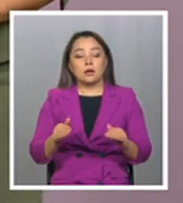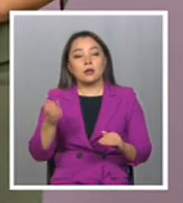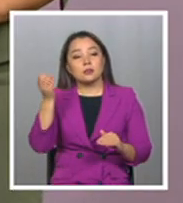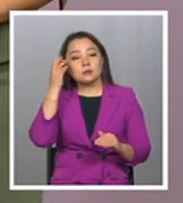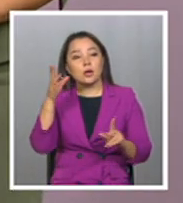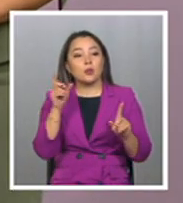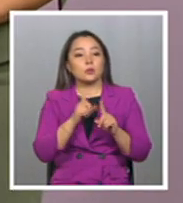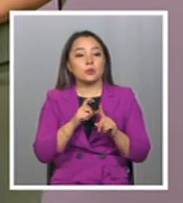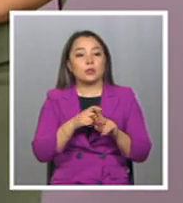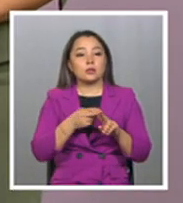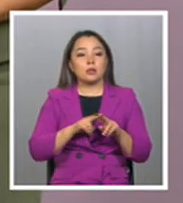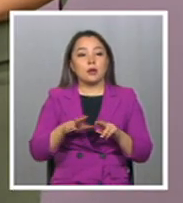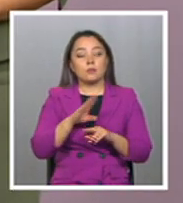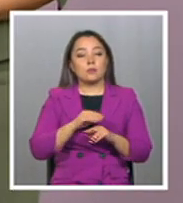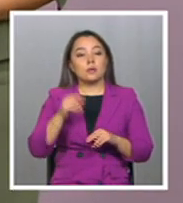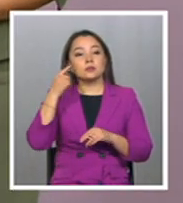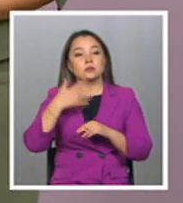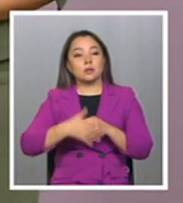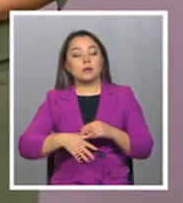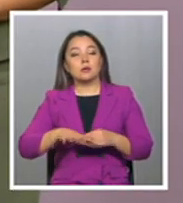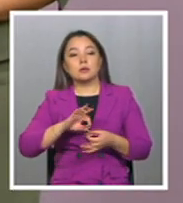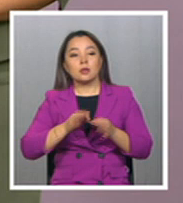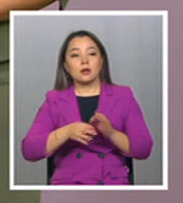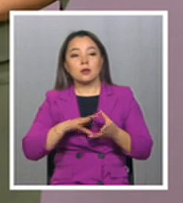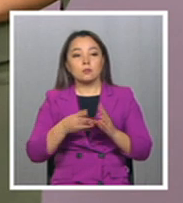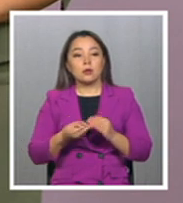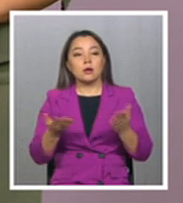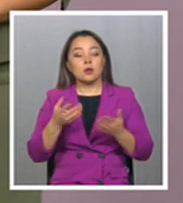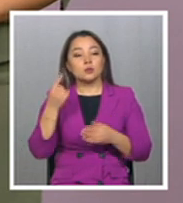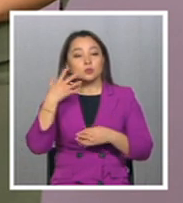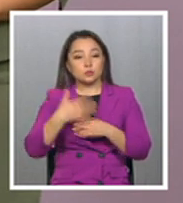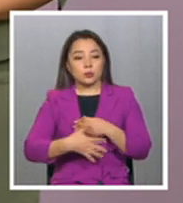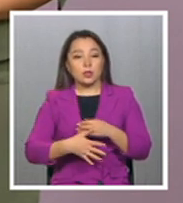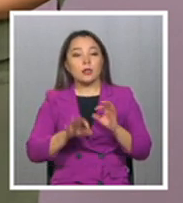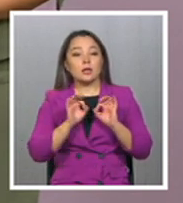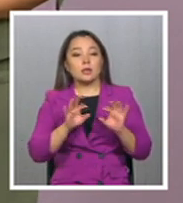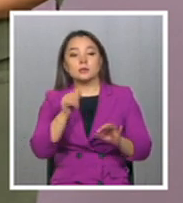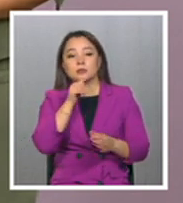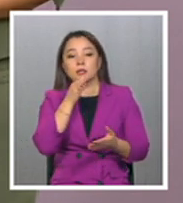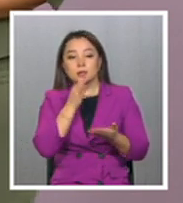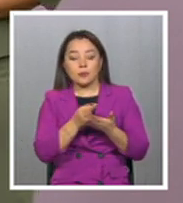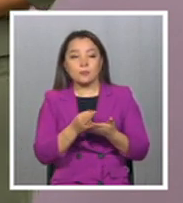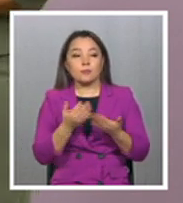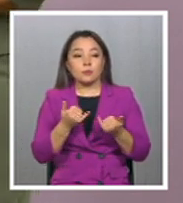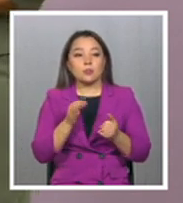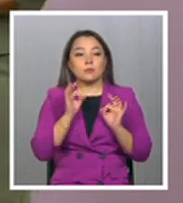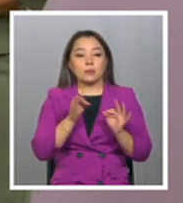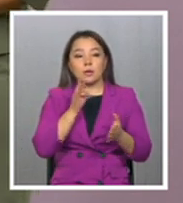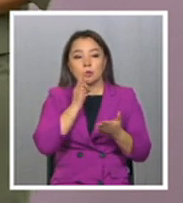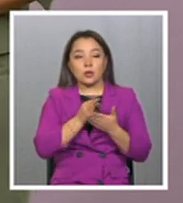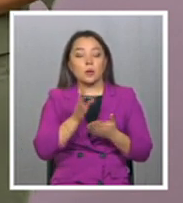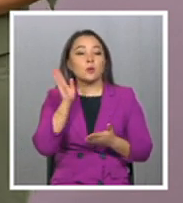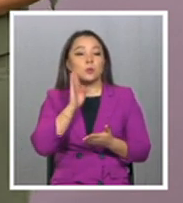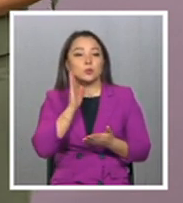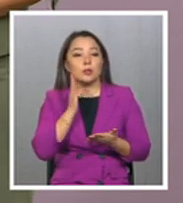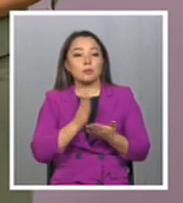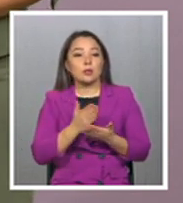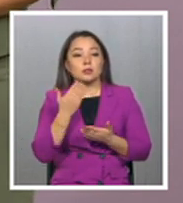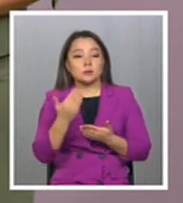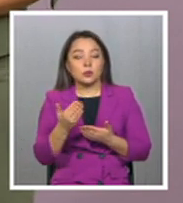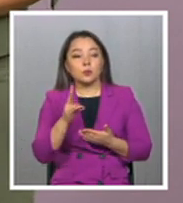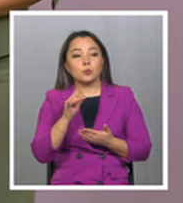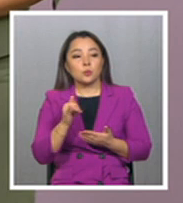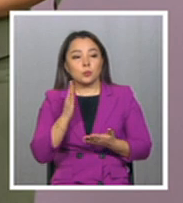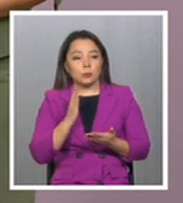сөздердің мағынасын сендер қалай түсінесіңдер? Түсіндіріп көріңдер. Дұрыс айтасыңдар. Су бар жерде, ну